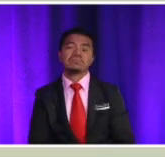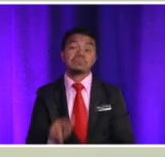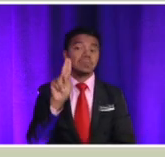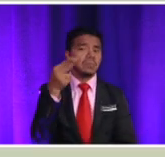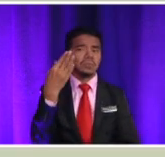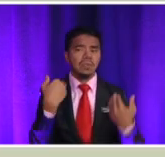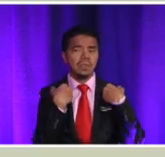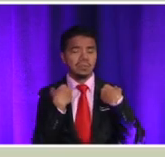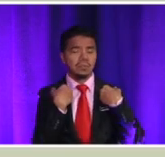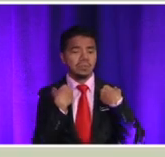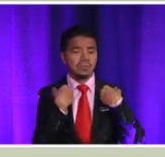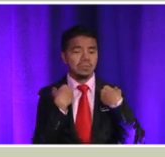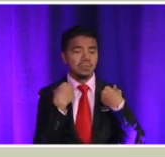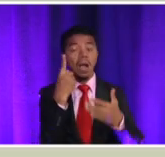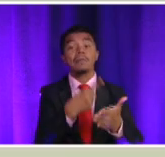itu